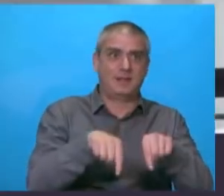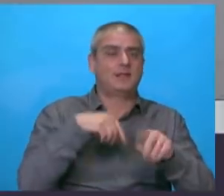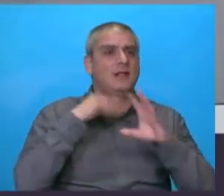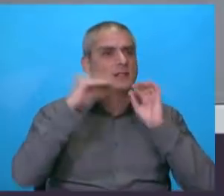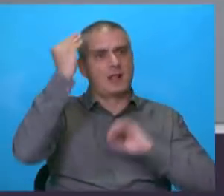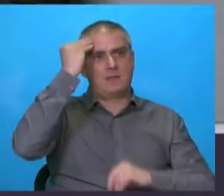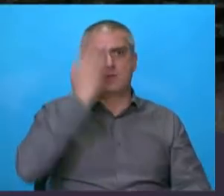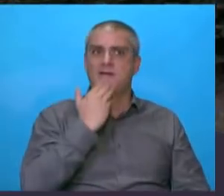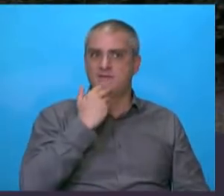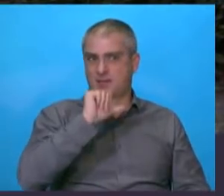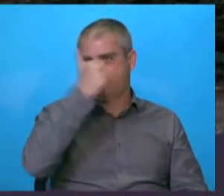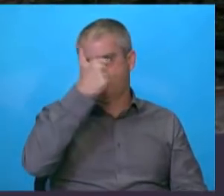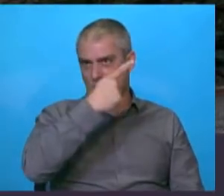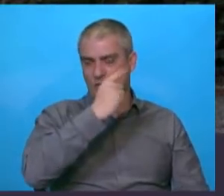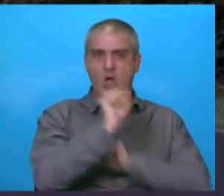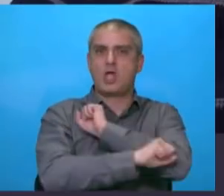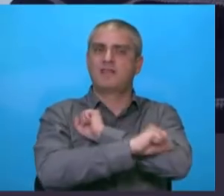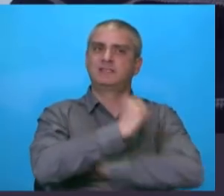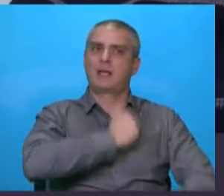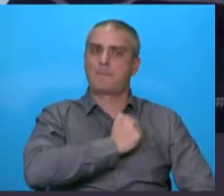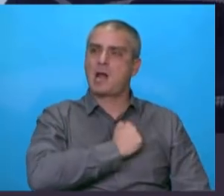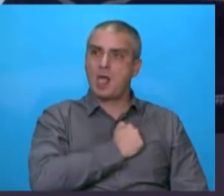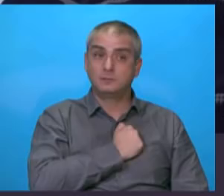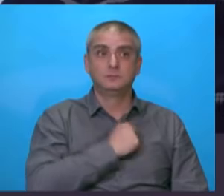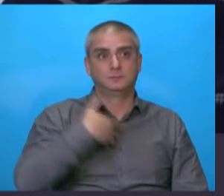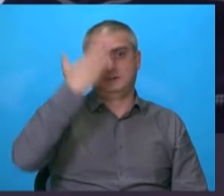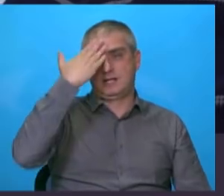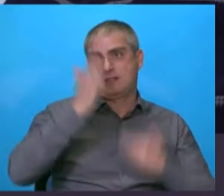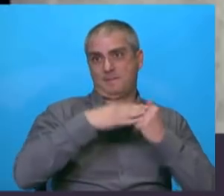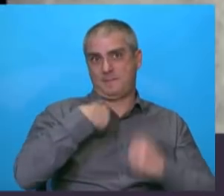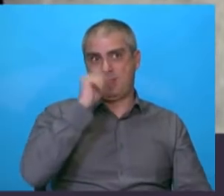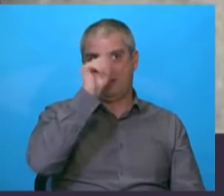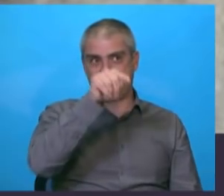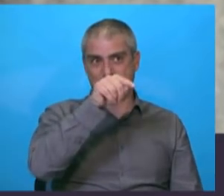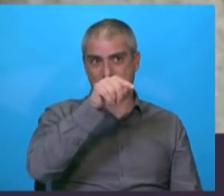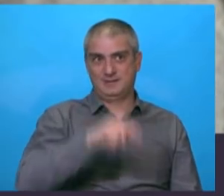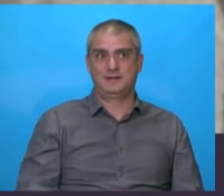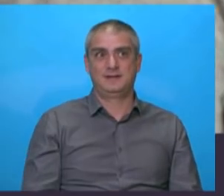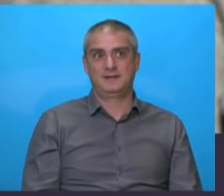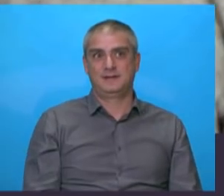עברית קודם באוניברסיטה באילן, אז הכרתי את בעלי שם.